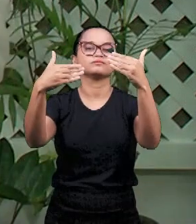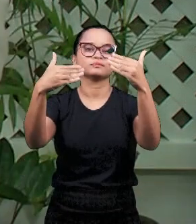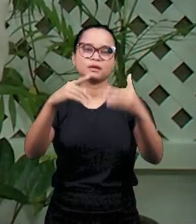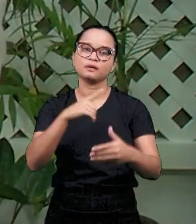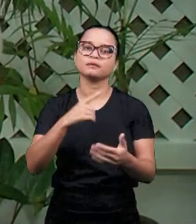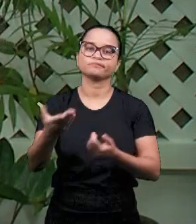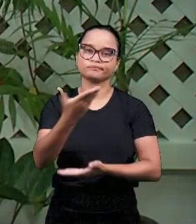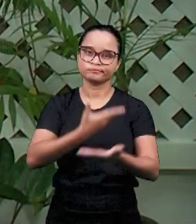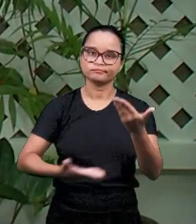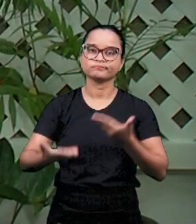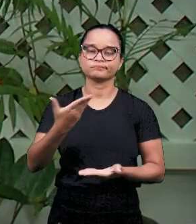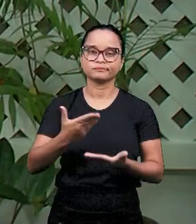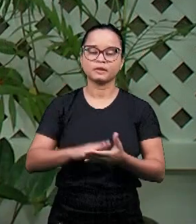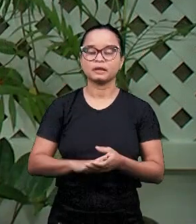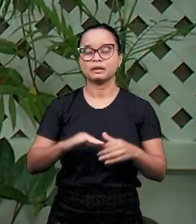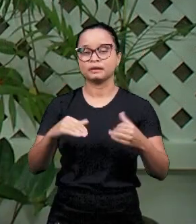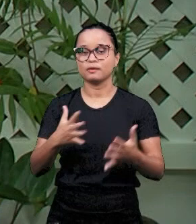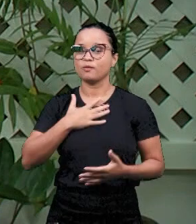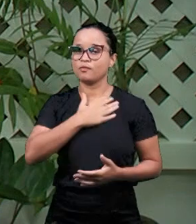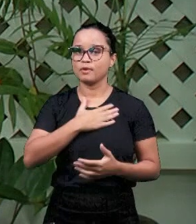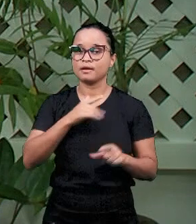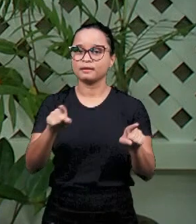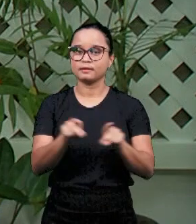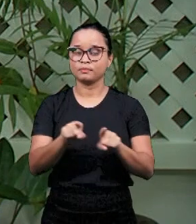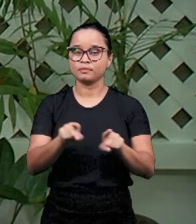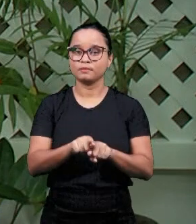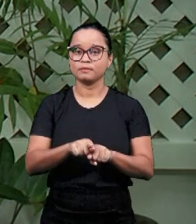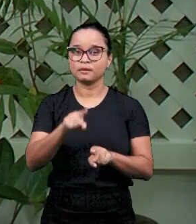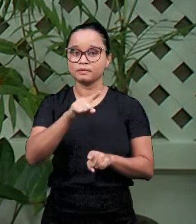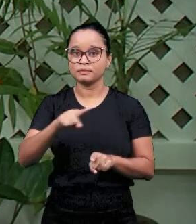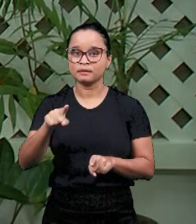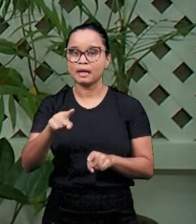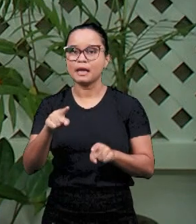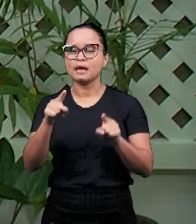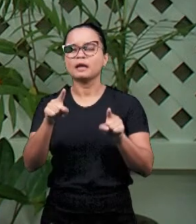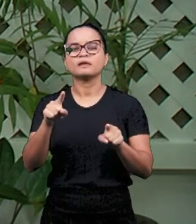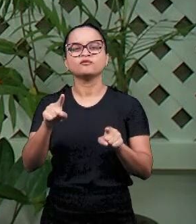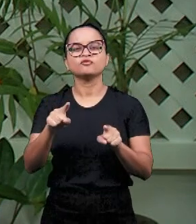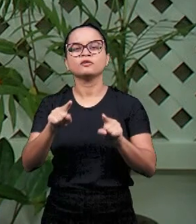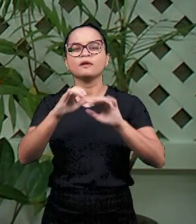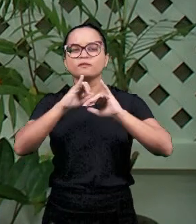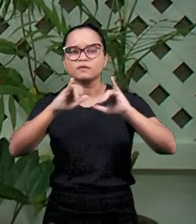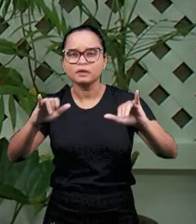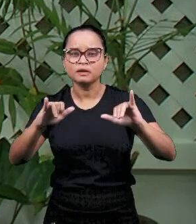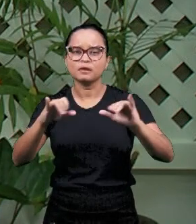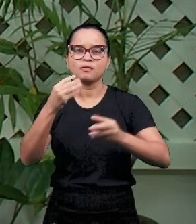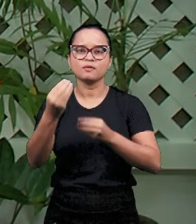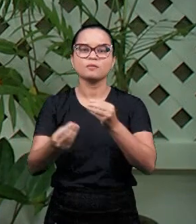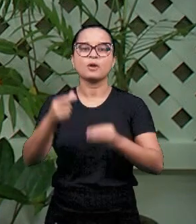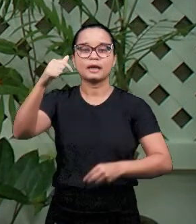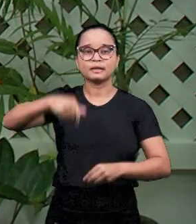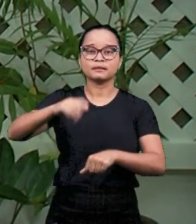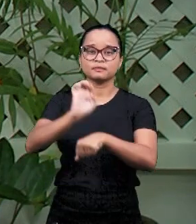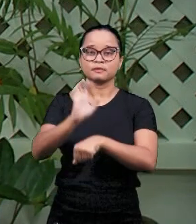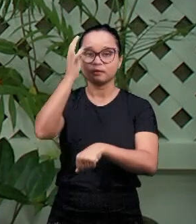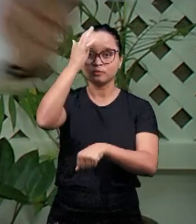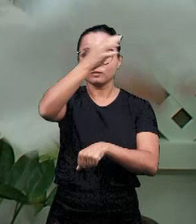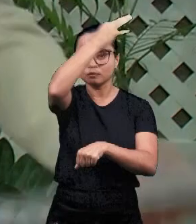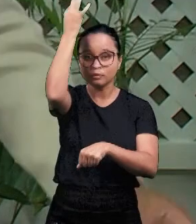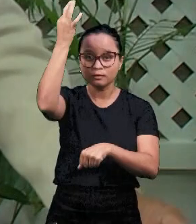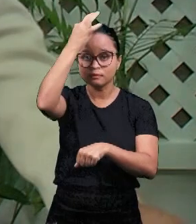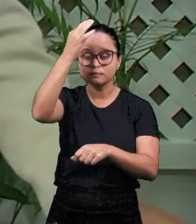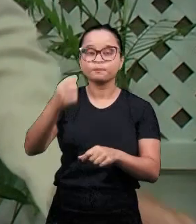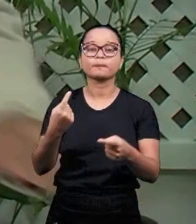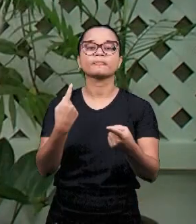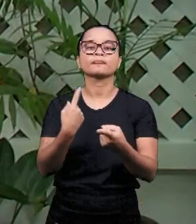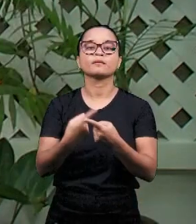cela. J'aimerais aussi observer ici le travail qui est fait dans l'état du Espírito Santo, dans la grande Vitória,